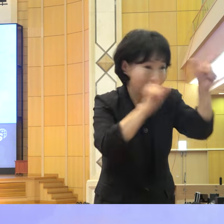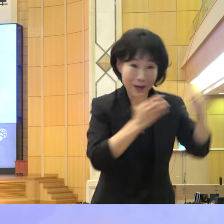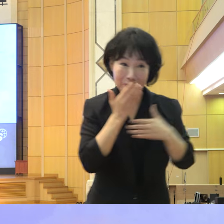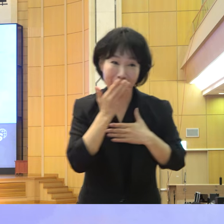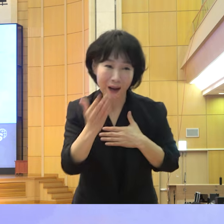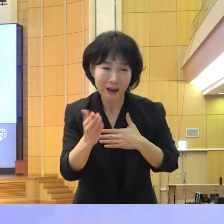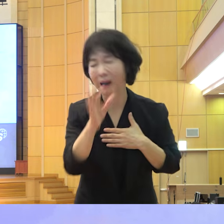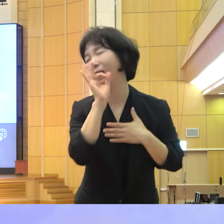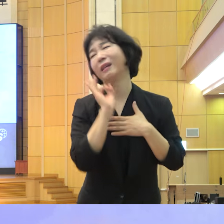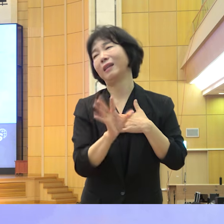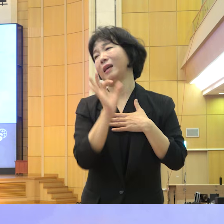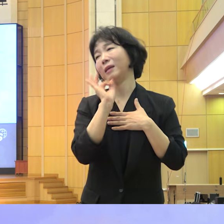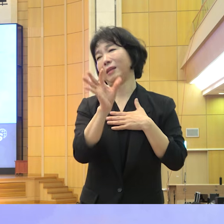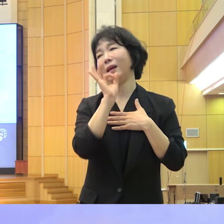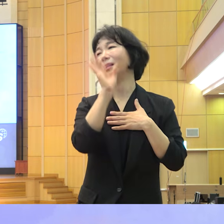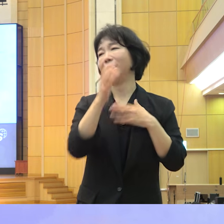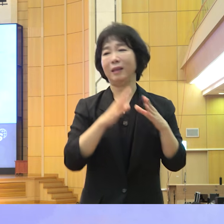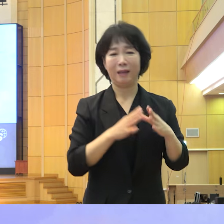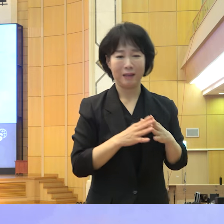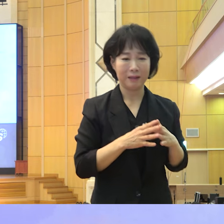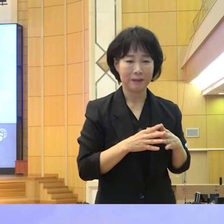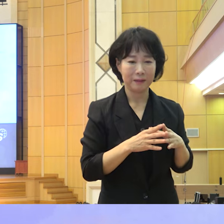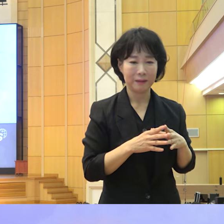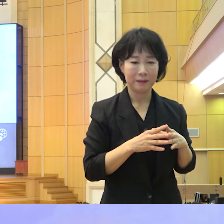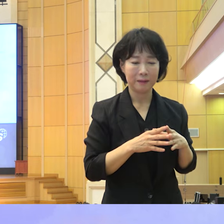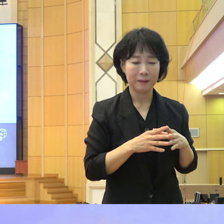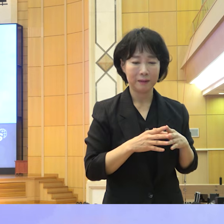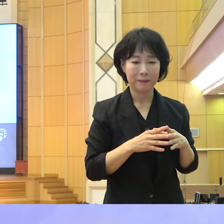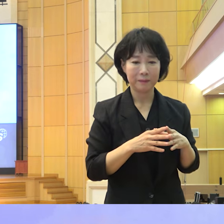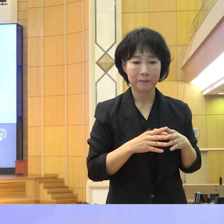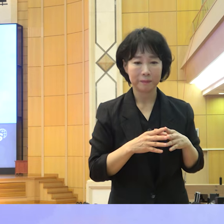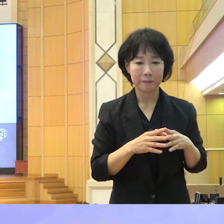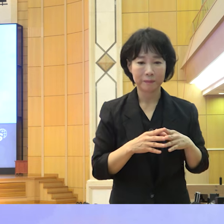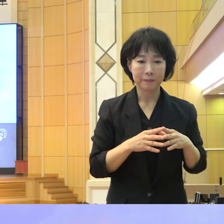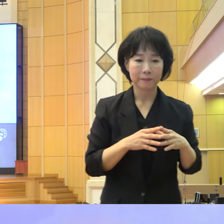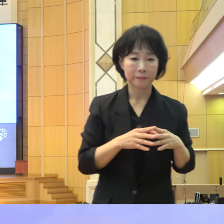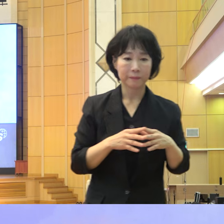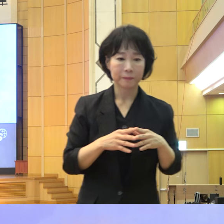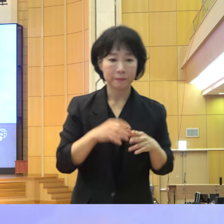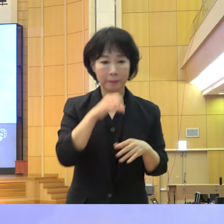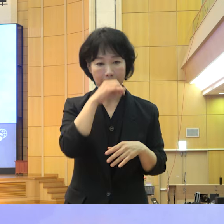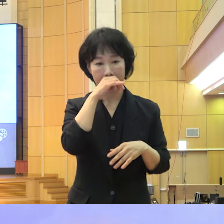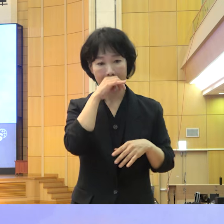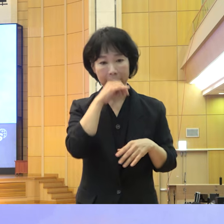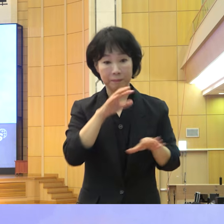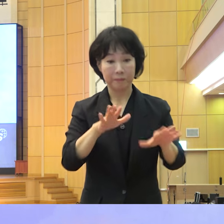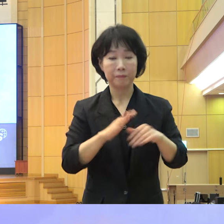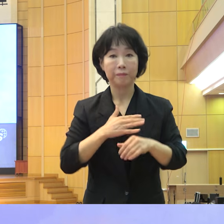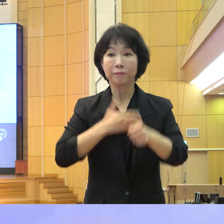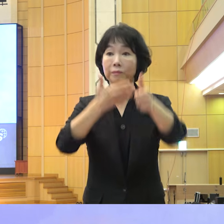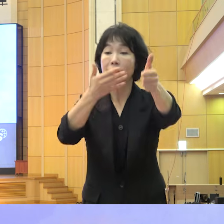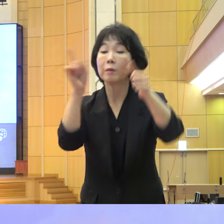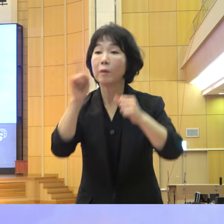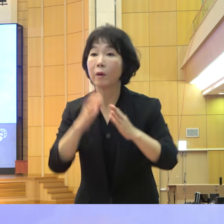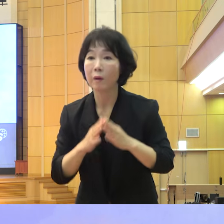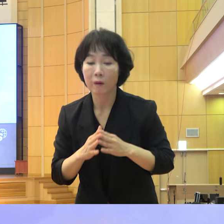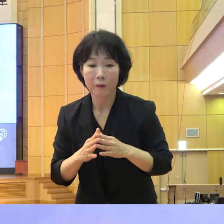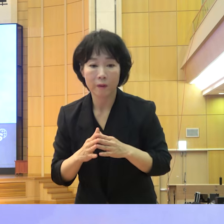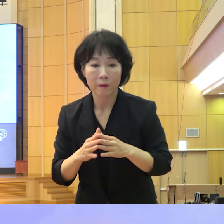말이라. 지금은요, 제가 여러분에게 그냥 마치 예언같이 여러분에게